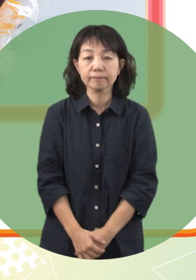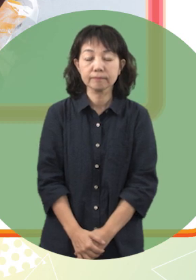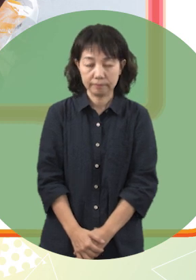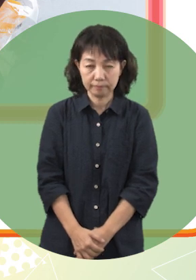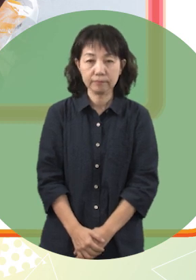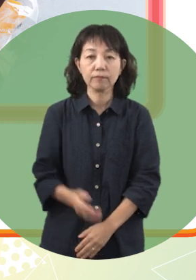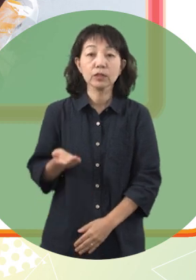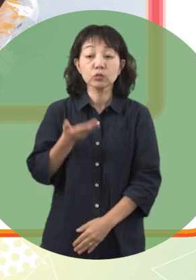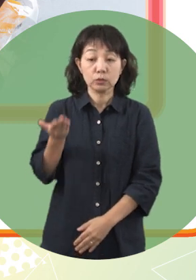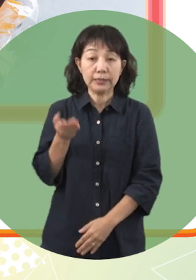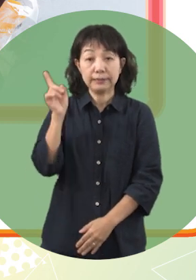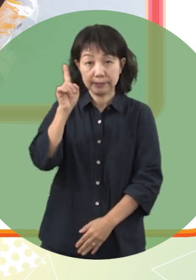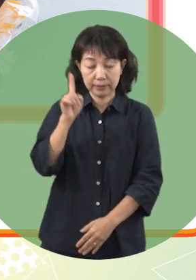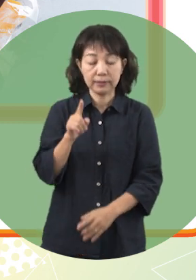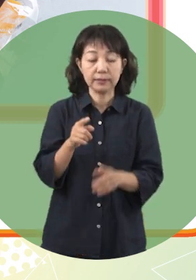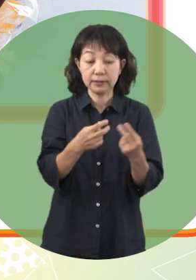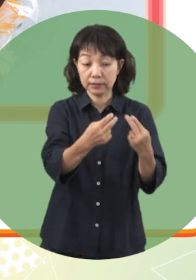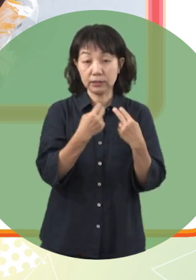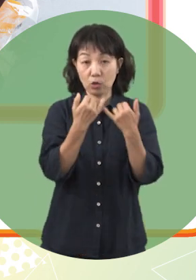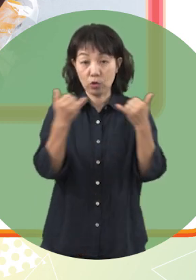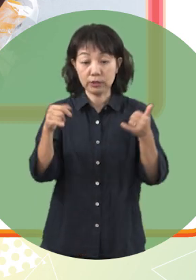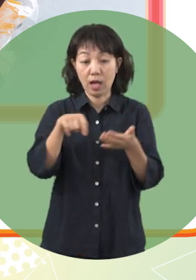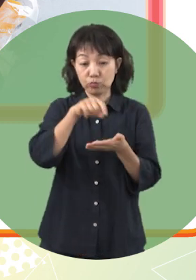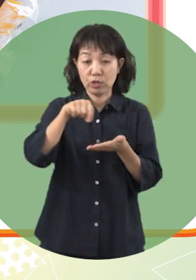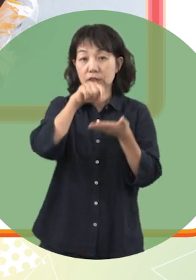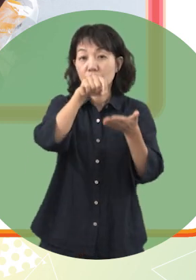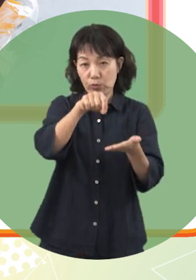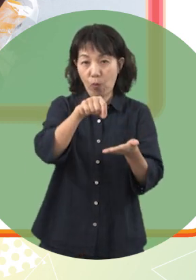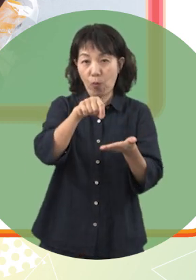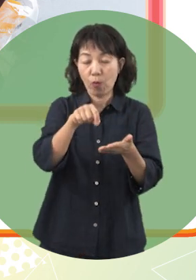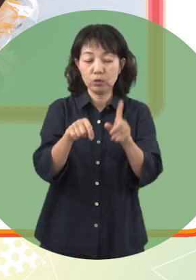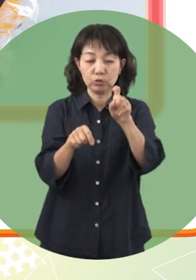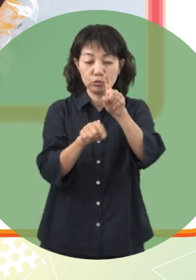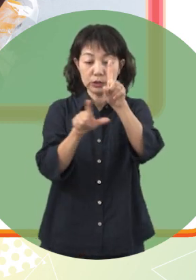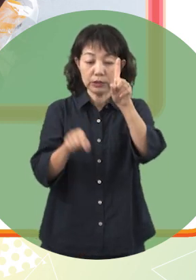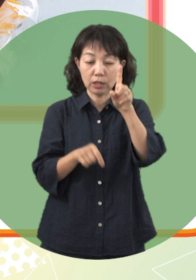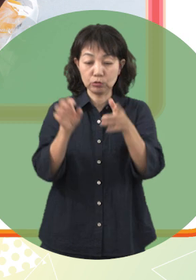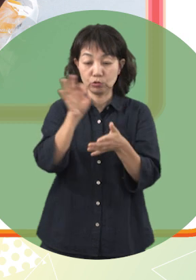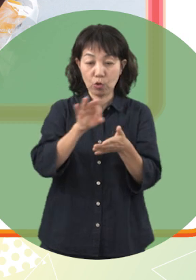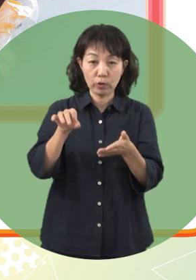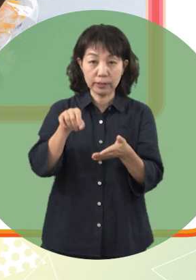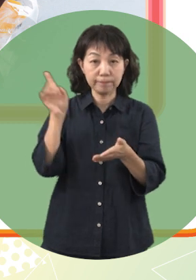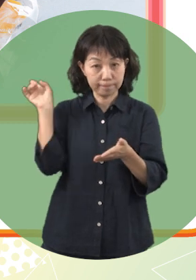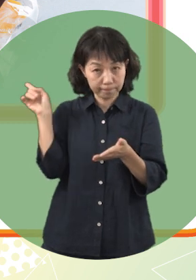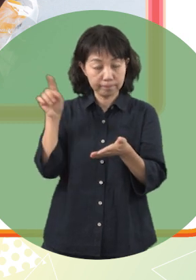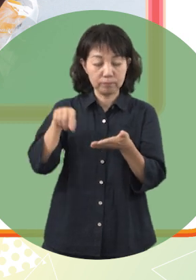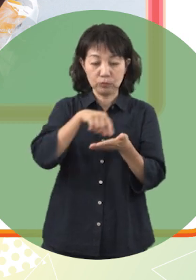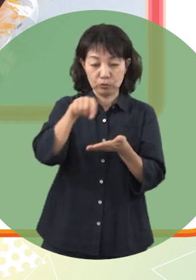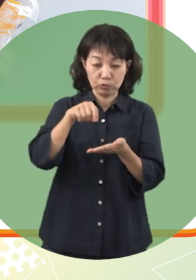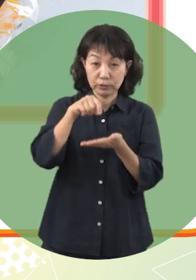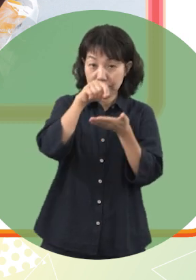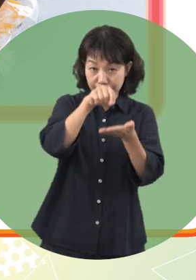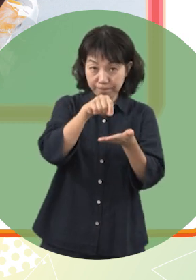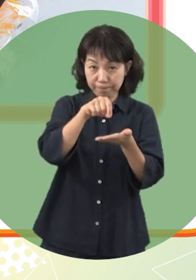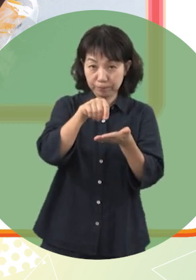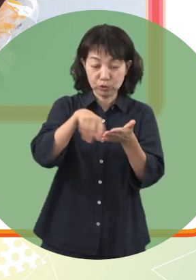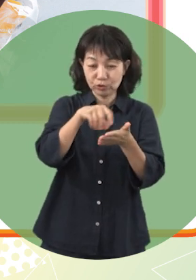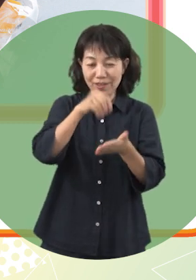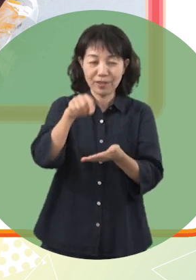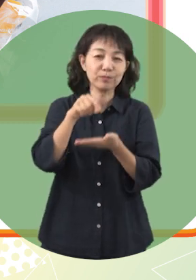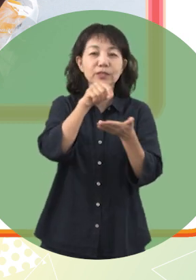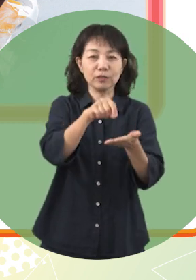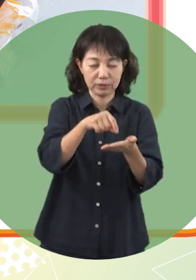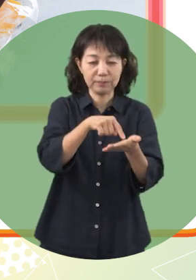ここで視聴者プレゼントのお知らせです。今月はこちらの商品を抽選でプレゼントいたします。ふるってご応募